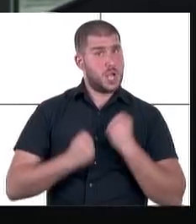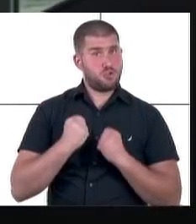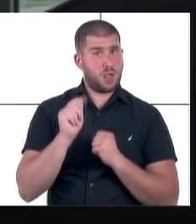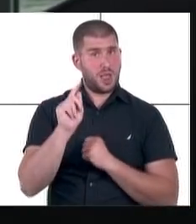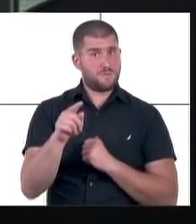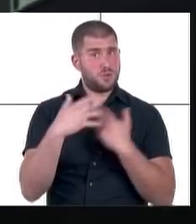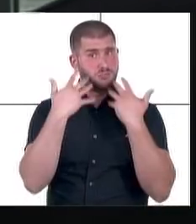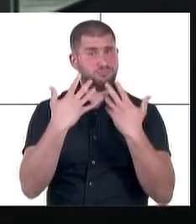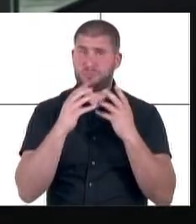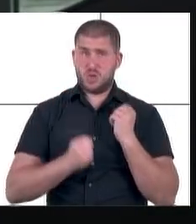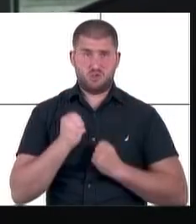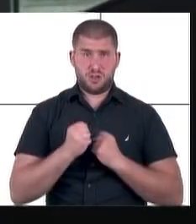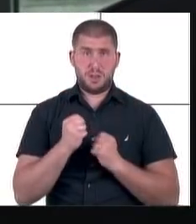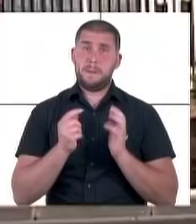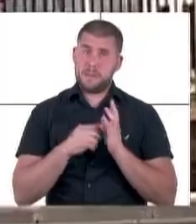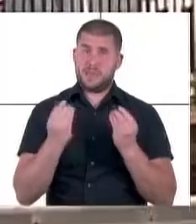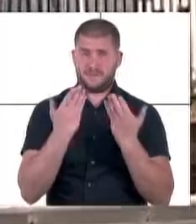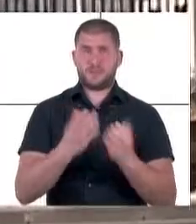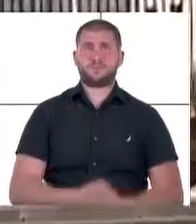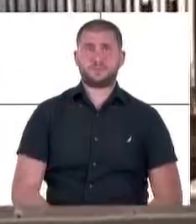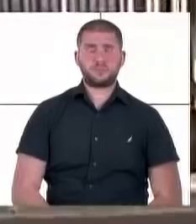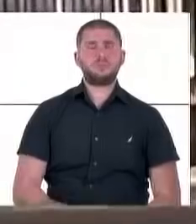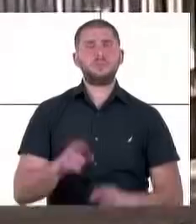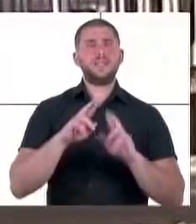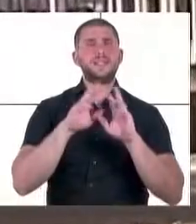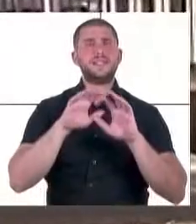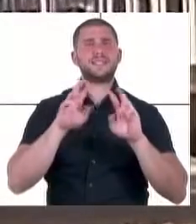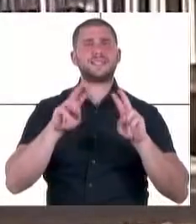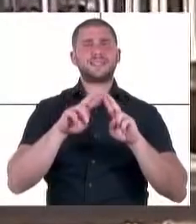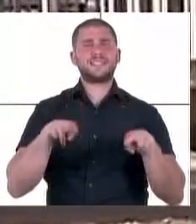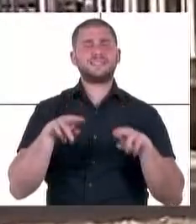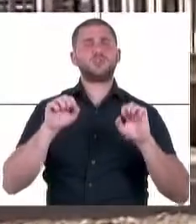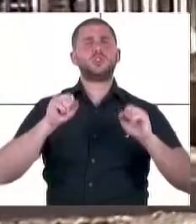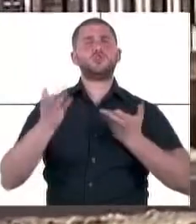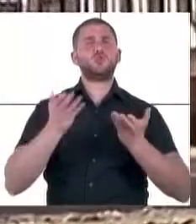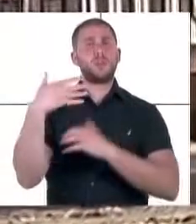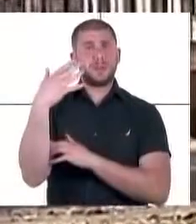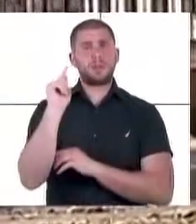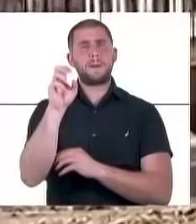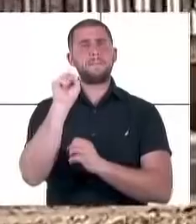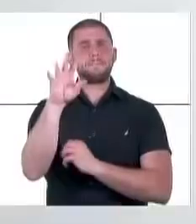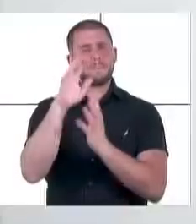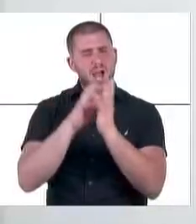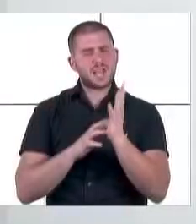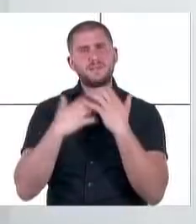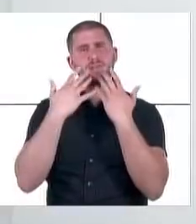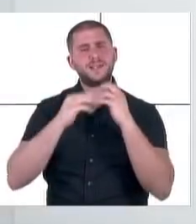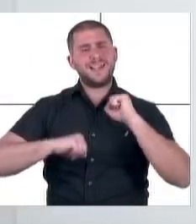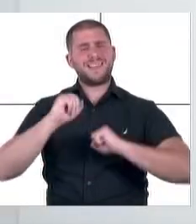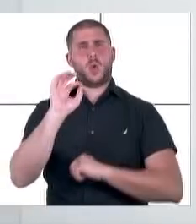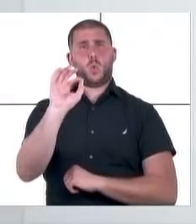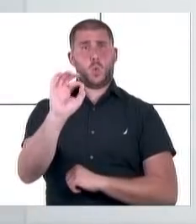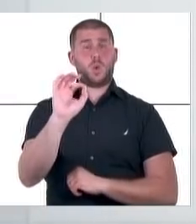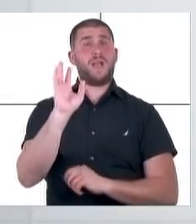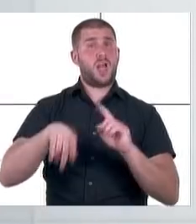לפה ולדבר בגלל הדבר הזה. לנציבות שירות המדינה הגיע לפני כמה שבועות מכתב המתאר את התנהלותו של פרץ, אולם